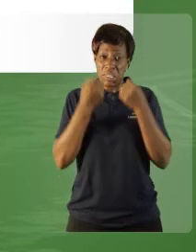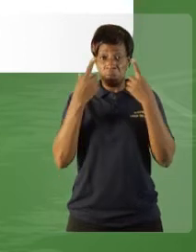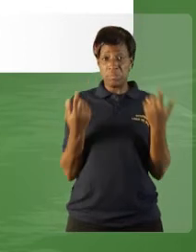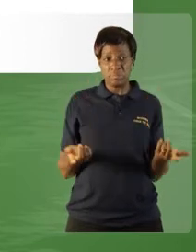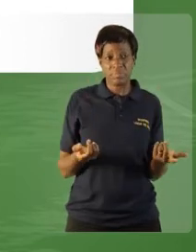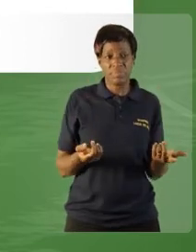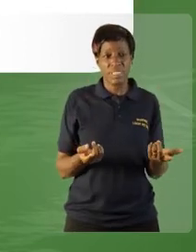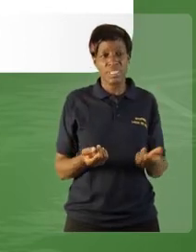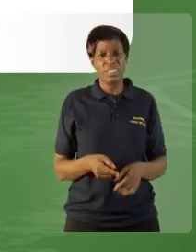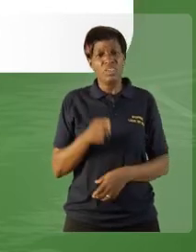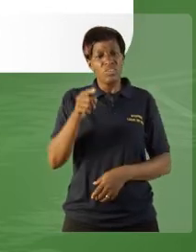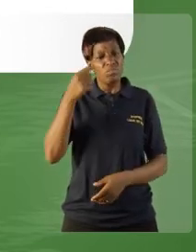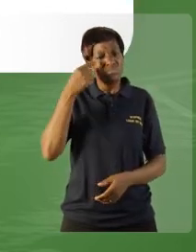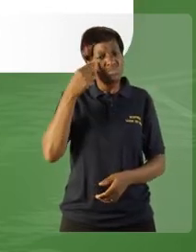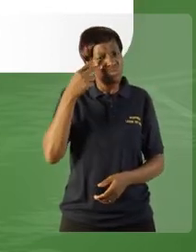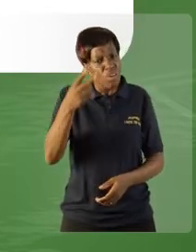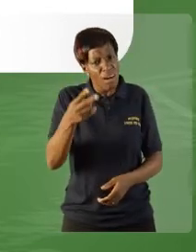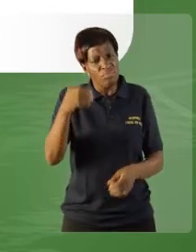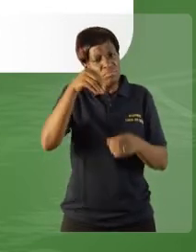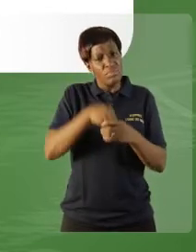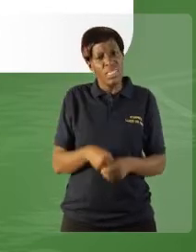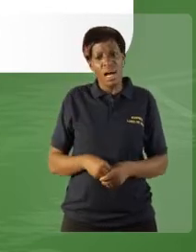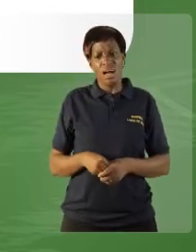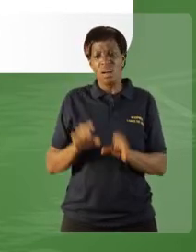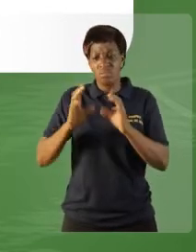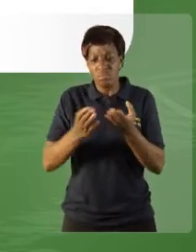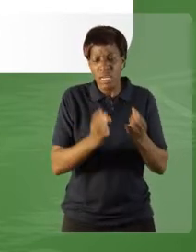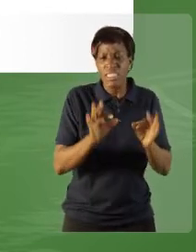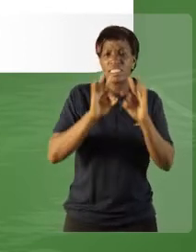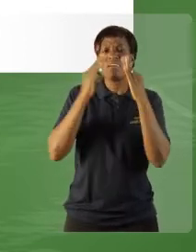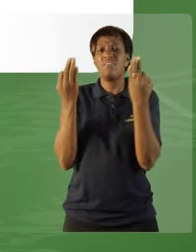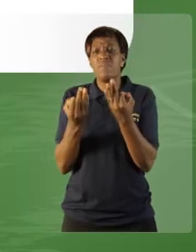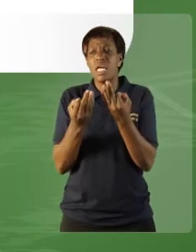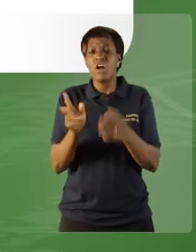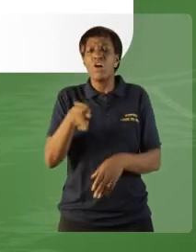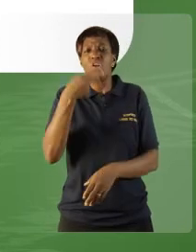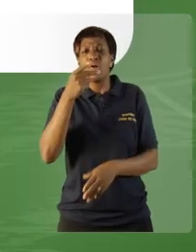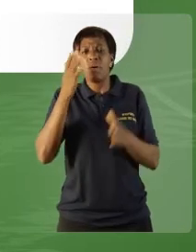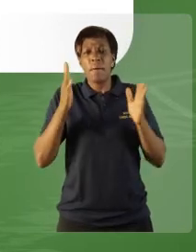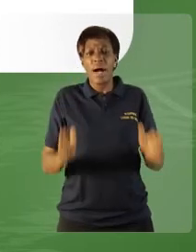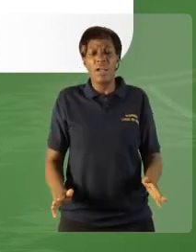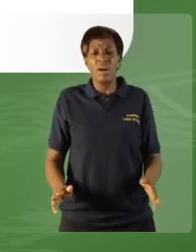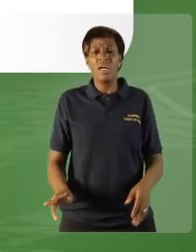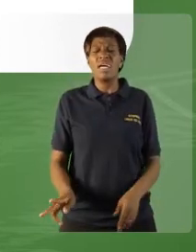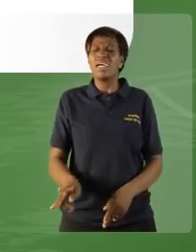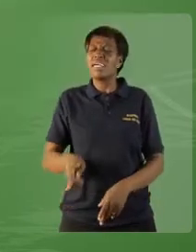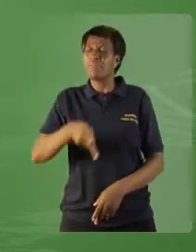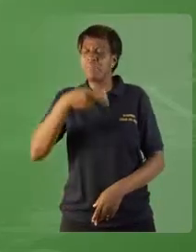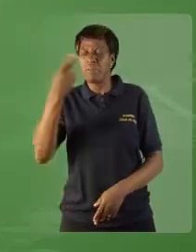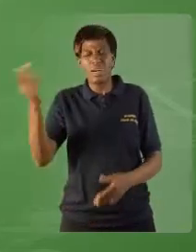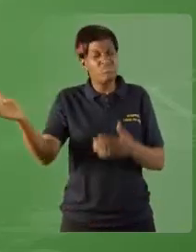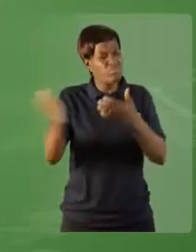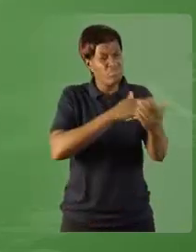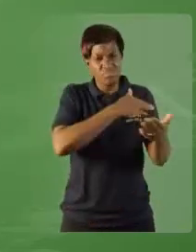registre familier, le locuteur se relâche véritablement et il ne se soucie pas